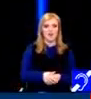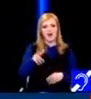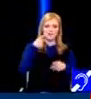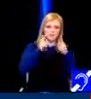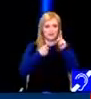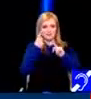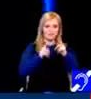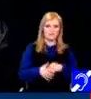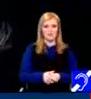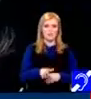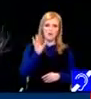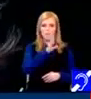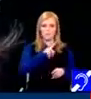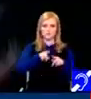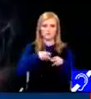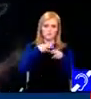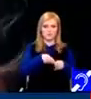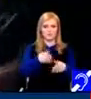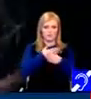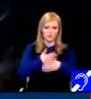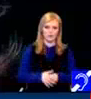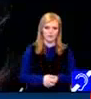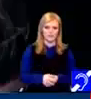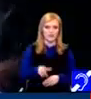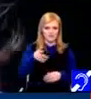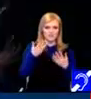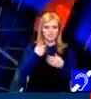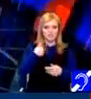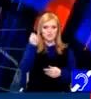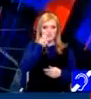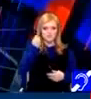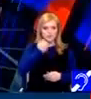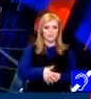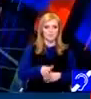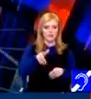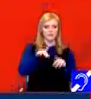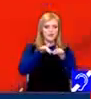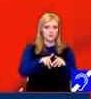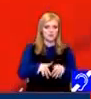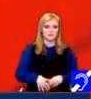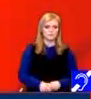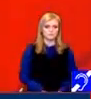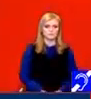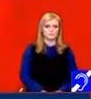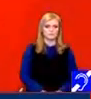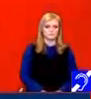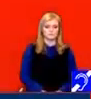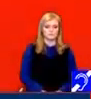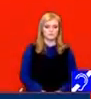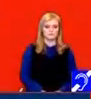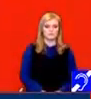симпатии. Заплачь, мама прибежит. Это утрёк. Нет, я считаю, это моя закончена. Я считаю, что